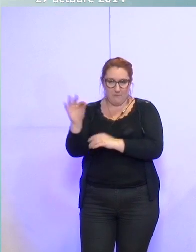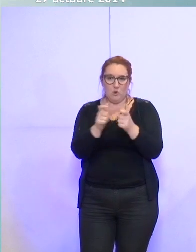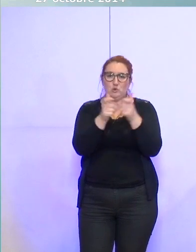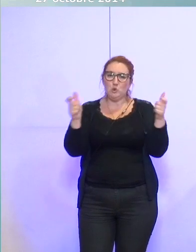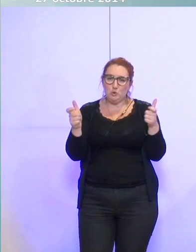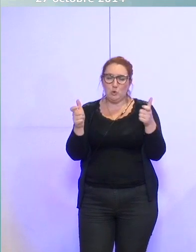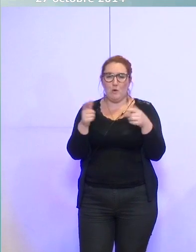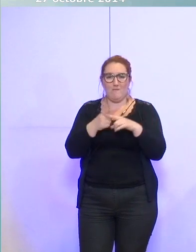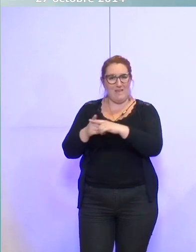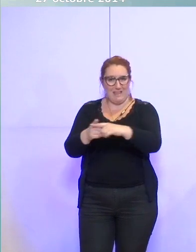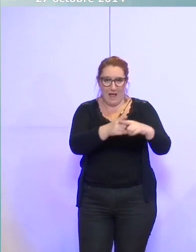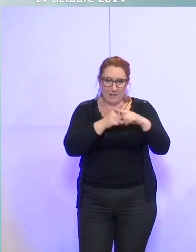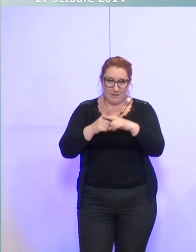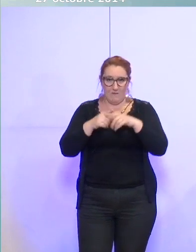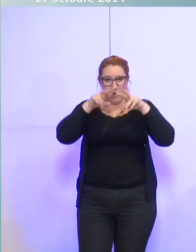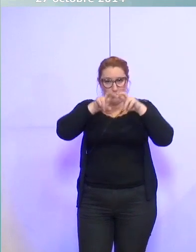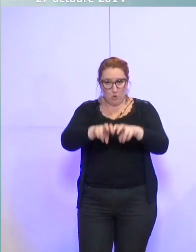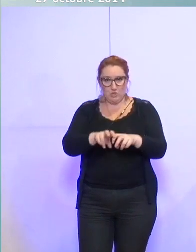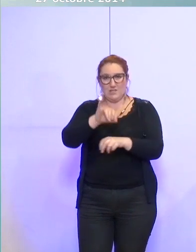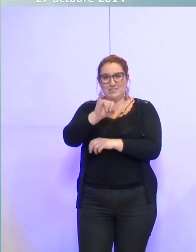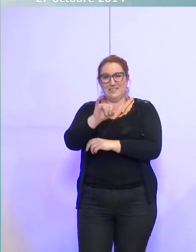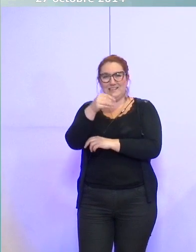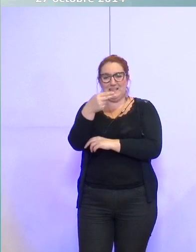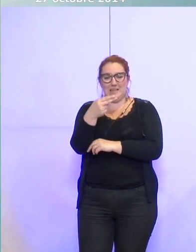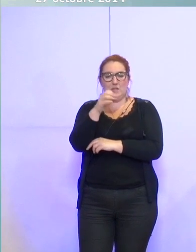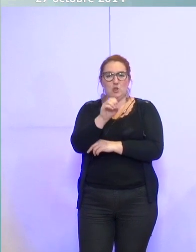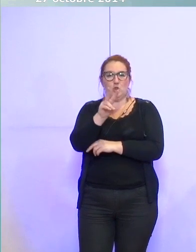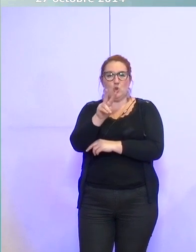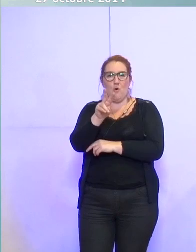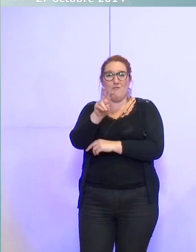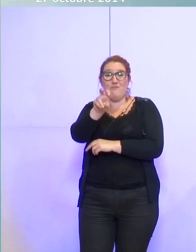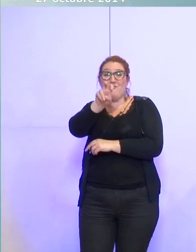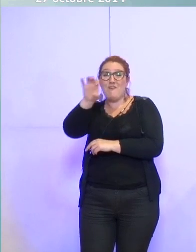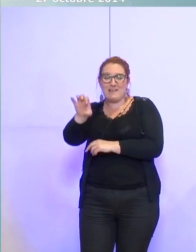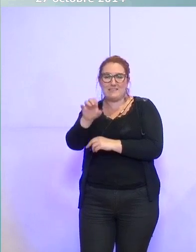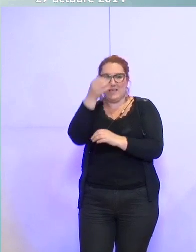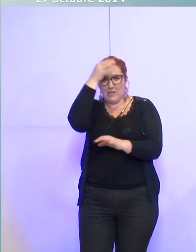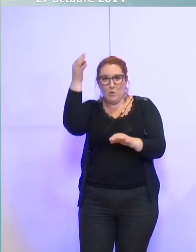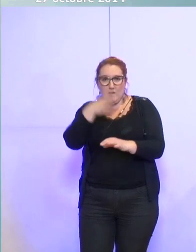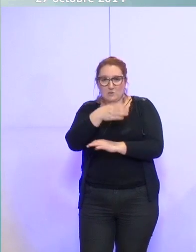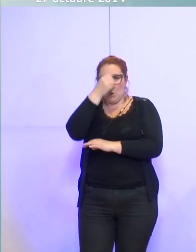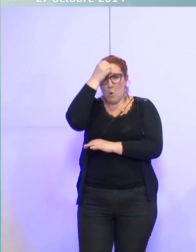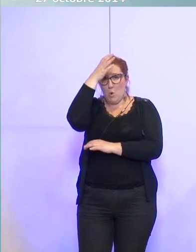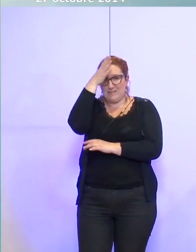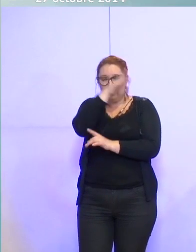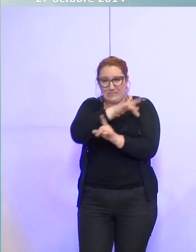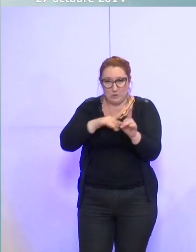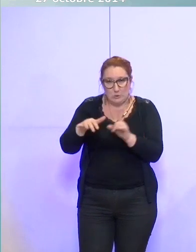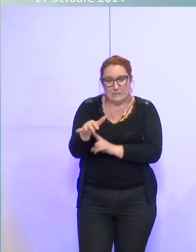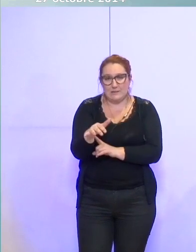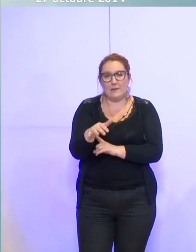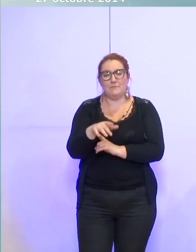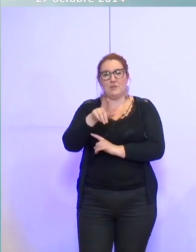de recherche INNOVAC, INNOVAX, qui signifie innovation, connaissance et société, le